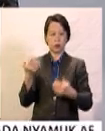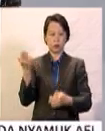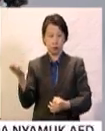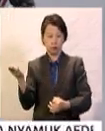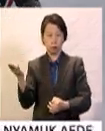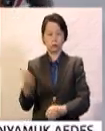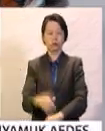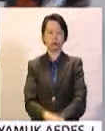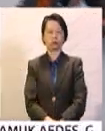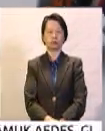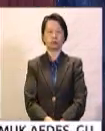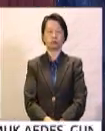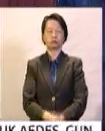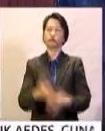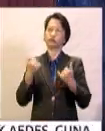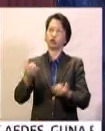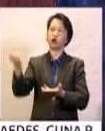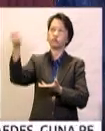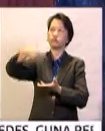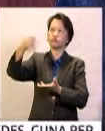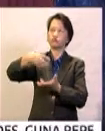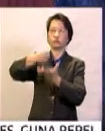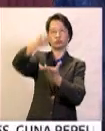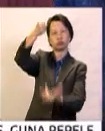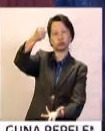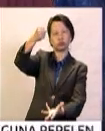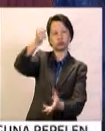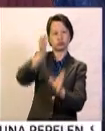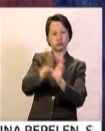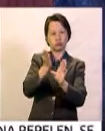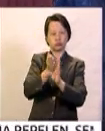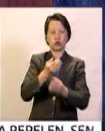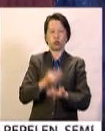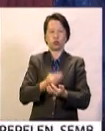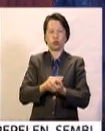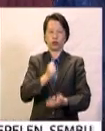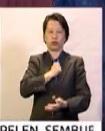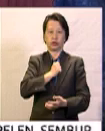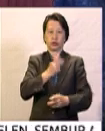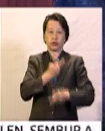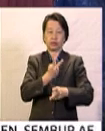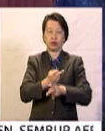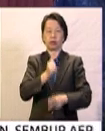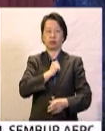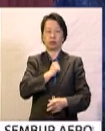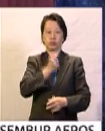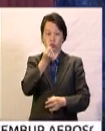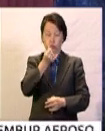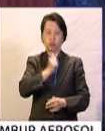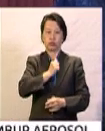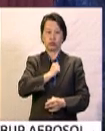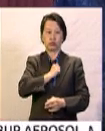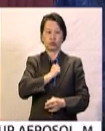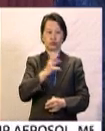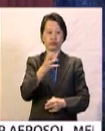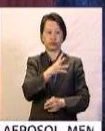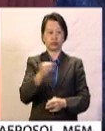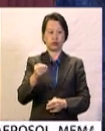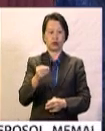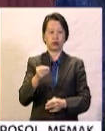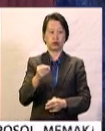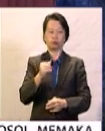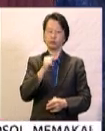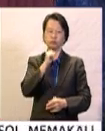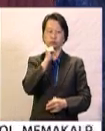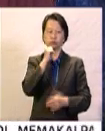Dana setakat ni yang ada adalah duit sendiri, simpanan sendiri dan